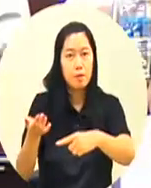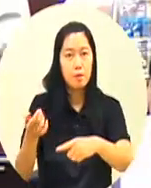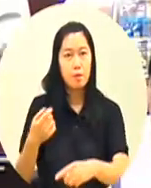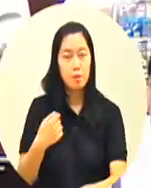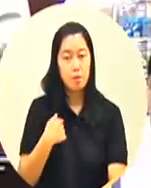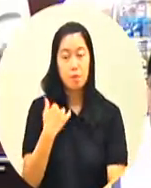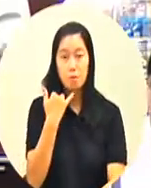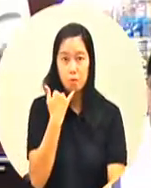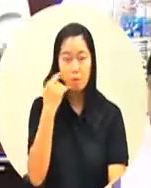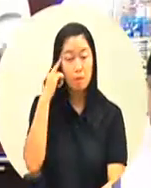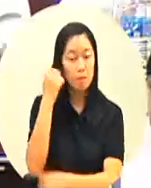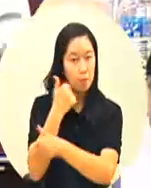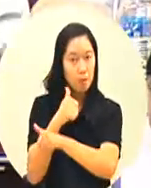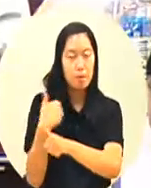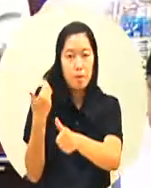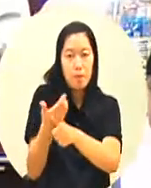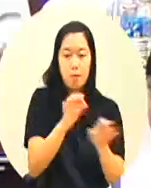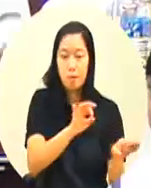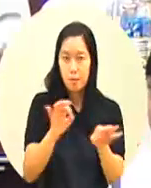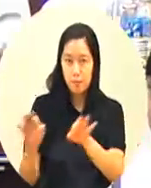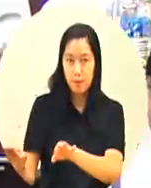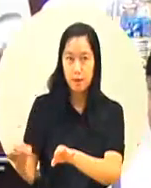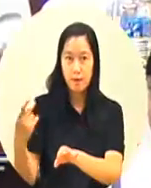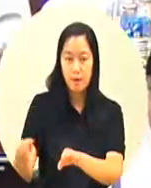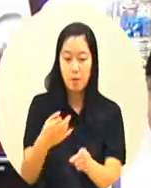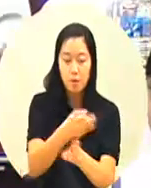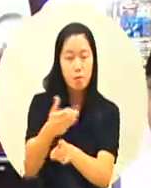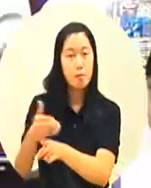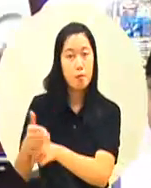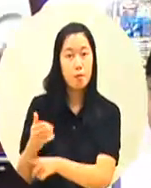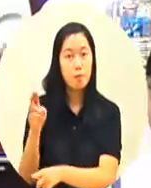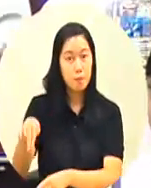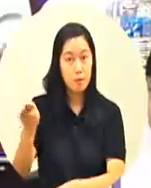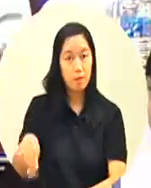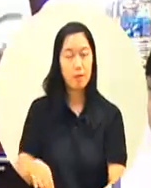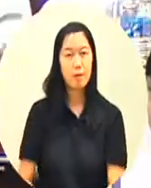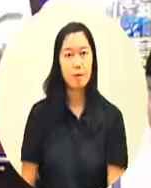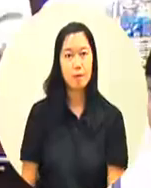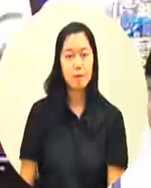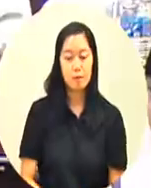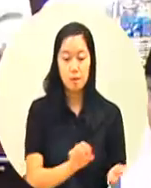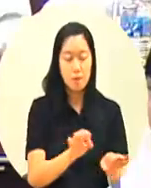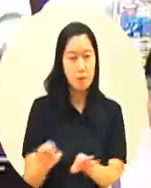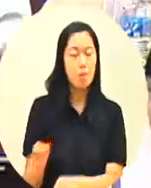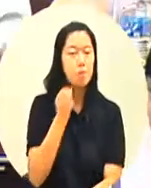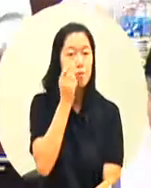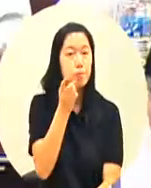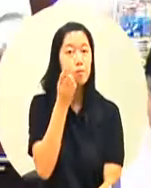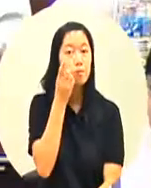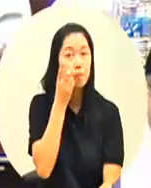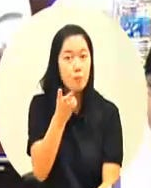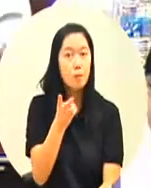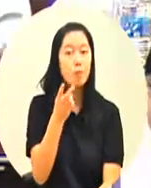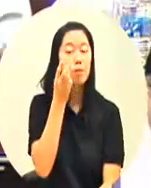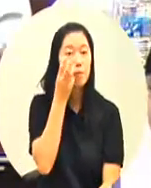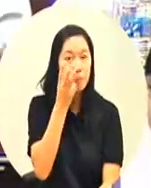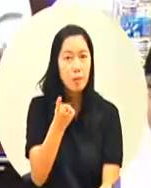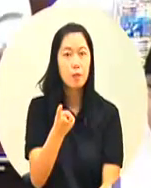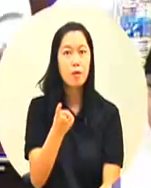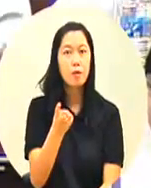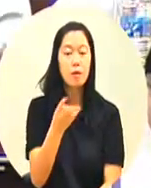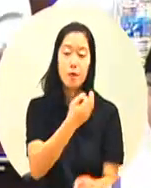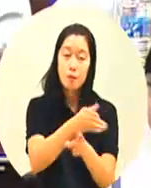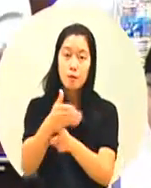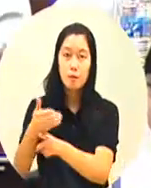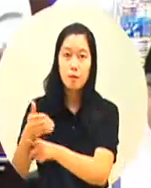们可以考虑给他延期或分期。那延期就是给你延1个月、2个月或者3个月，分期